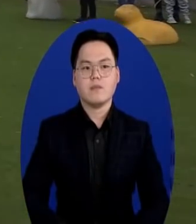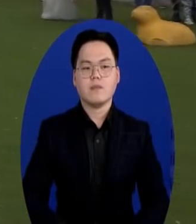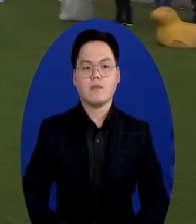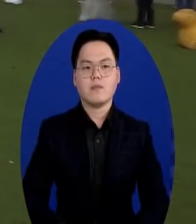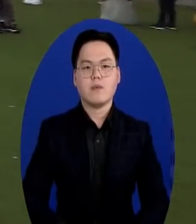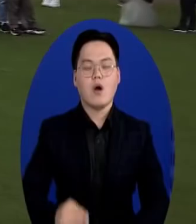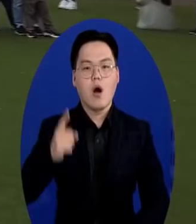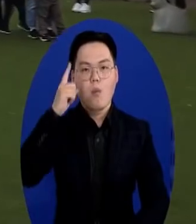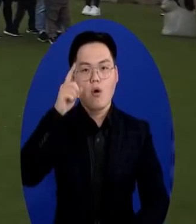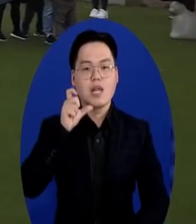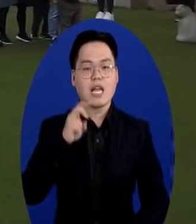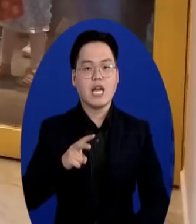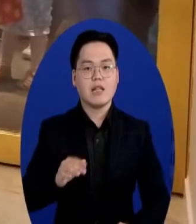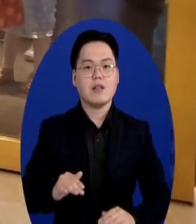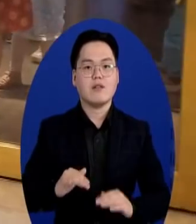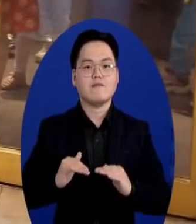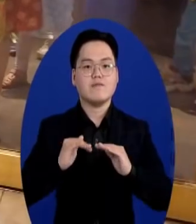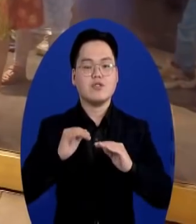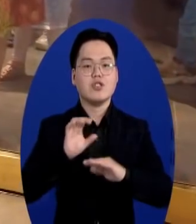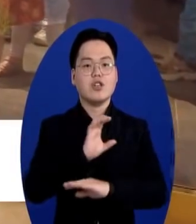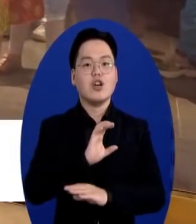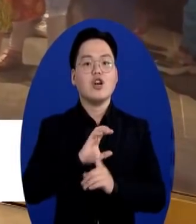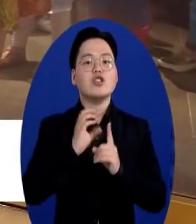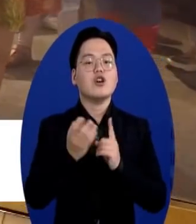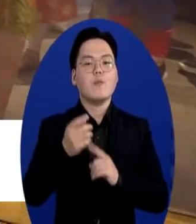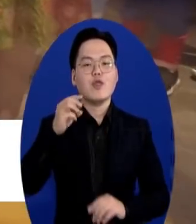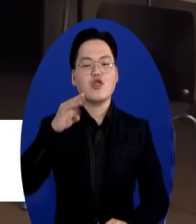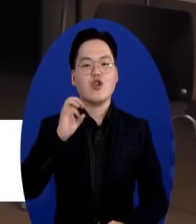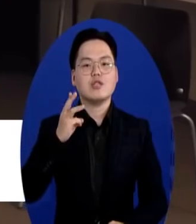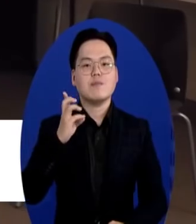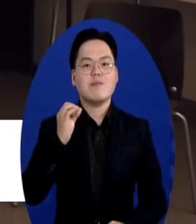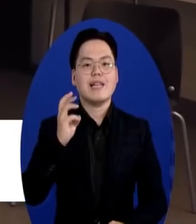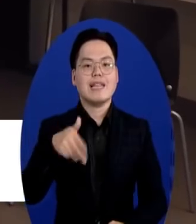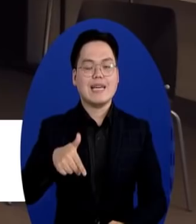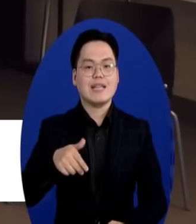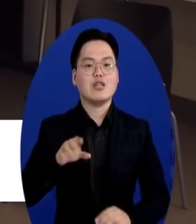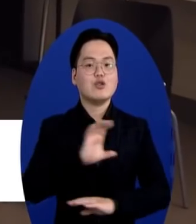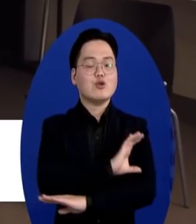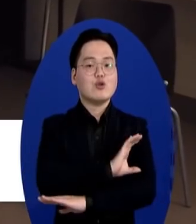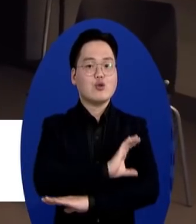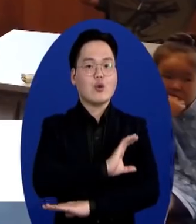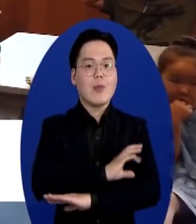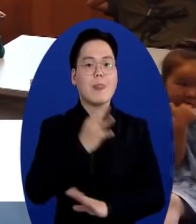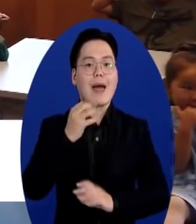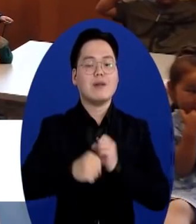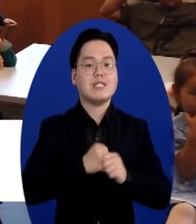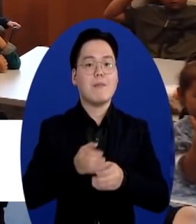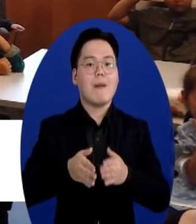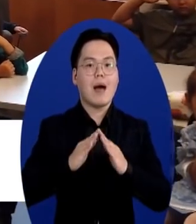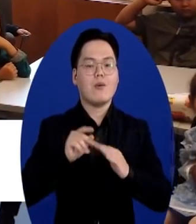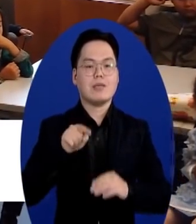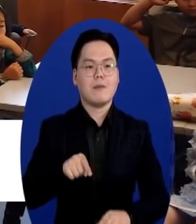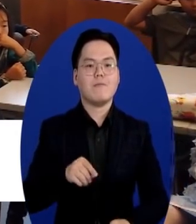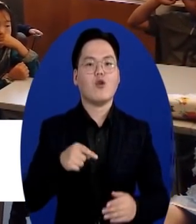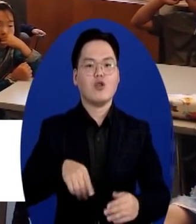Ихэл соёлыг хөгжүүлэх зорилготой үйл ажиллагаа явуулдаг төгсвэлэгт төв нь байгуулагдаад 8 жил болж байна. Шведийн хаант улсаас гаргасан хууль зүйлмийг баримтлан